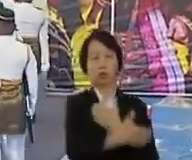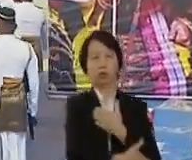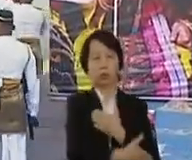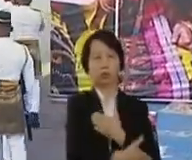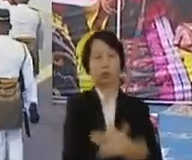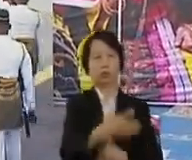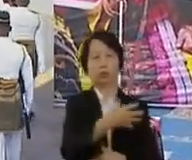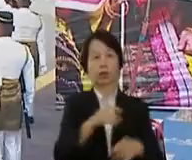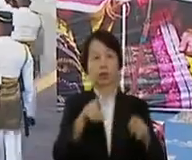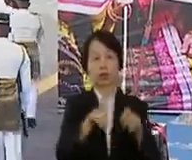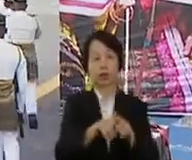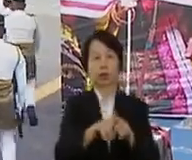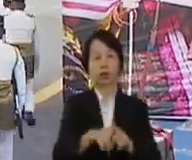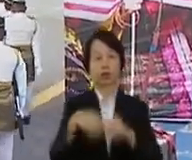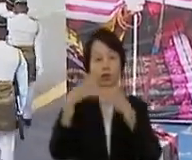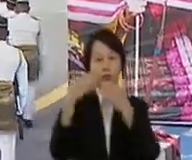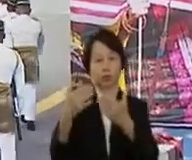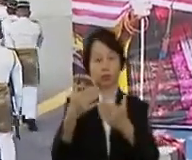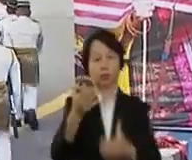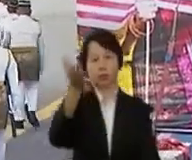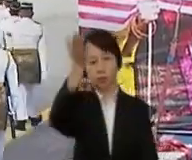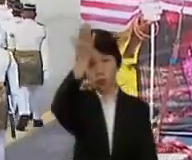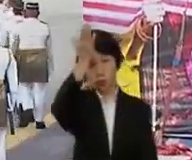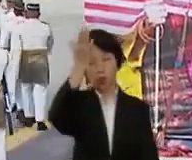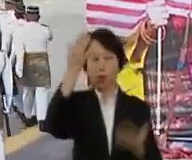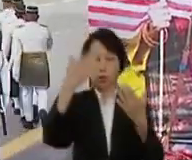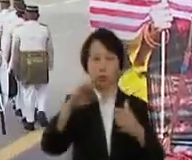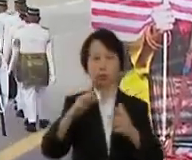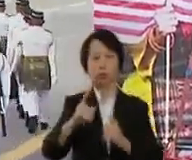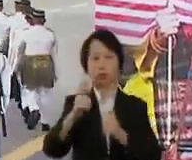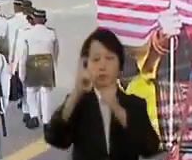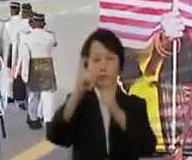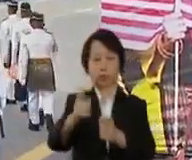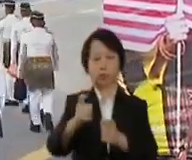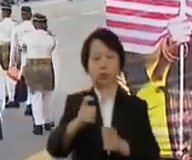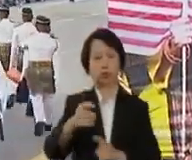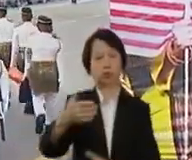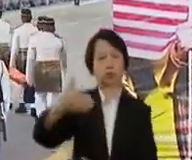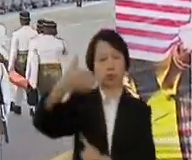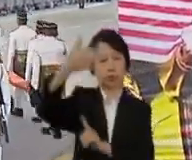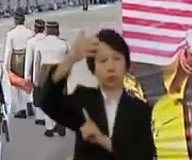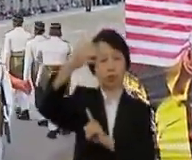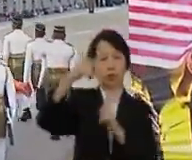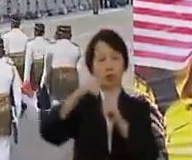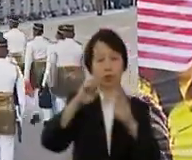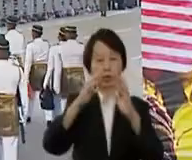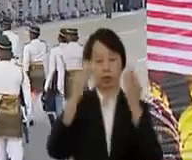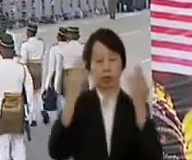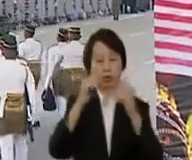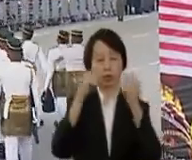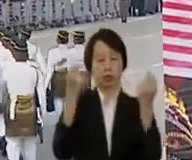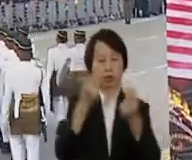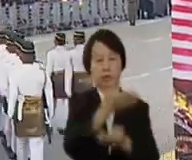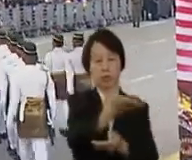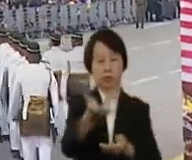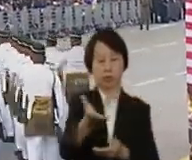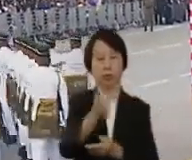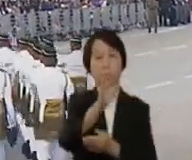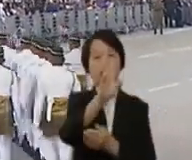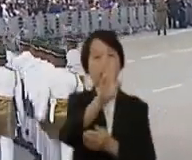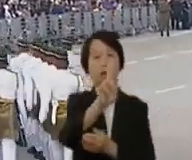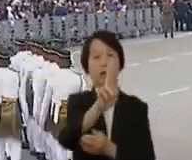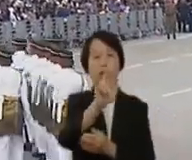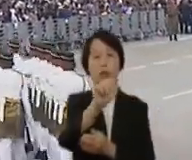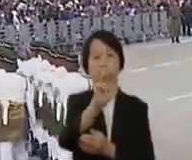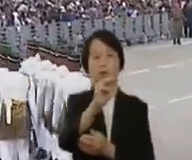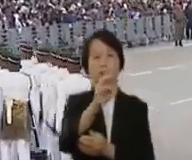Dan sebagai tanda penghargaan, Seri Paduka Baginda telah pun mengurniakan panji-panji kepada batalion pertama Regimen